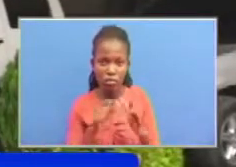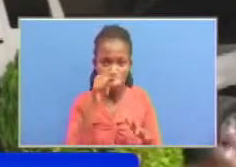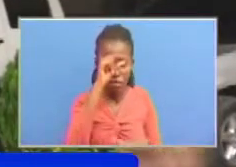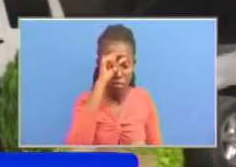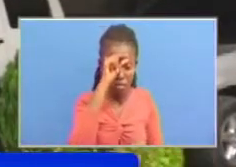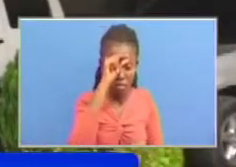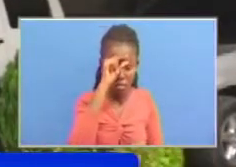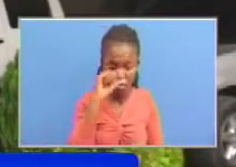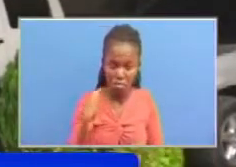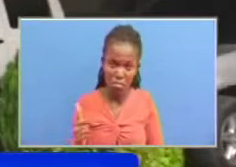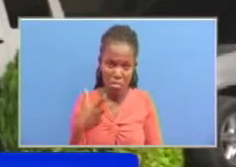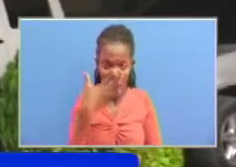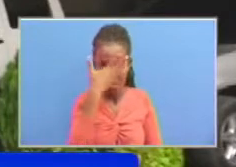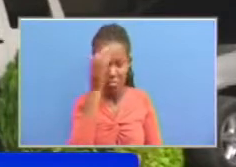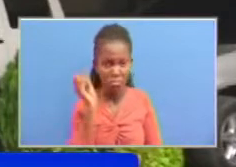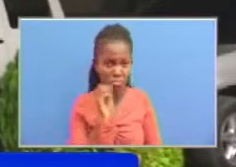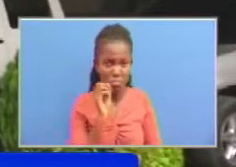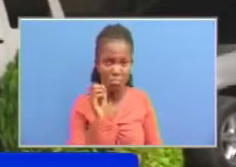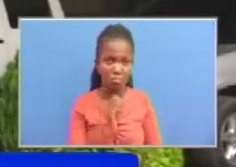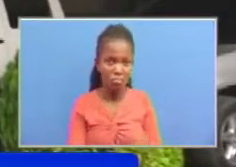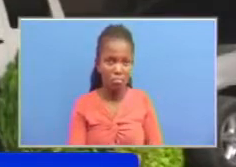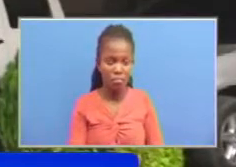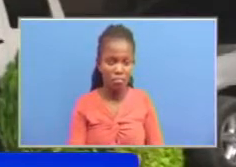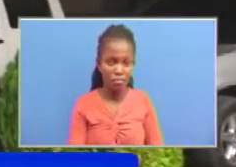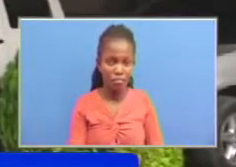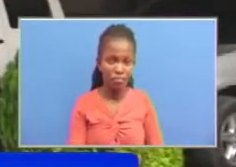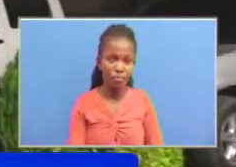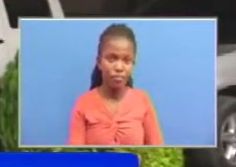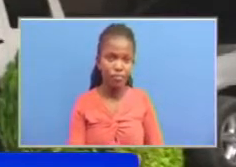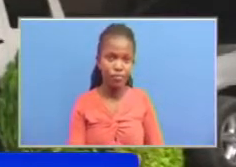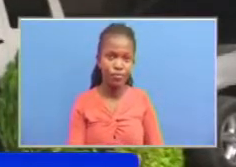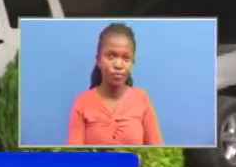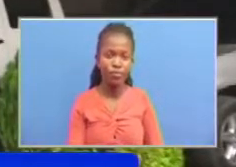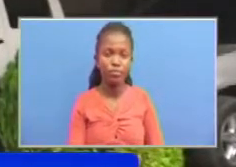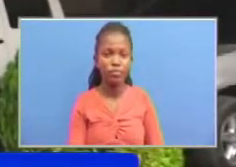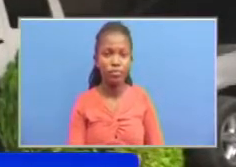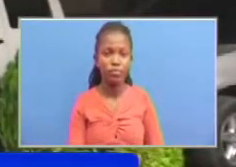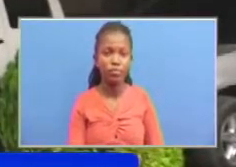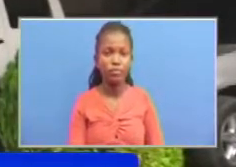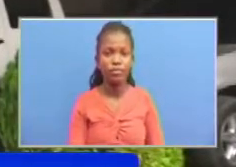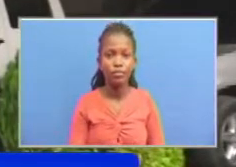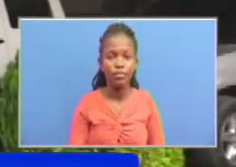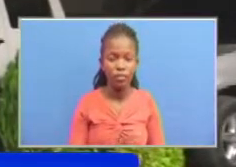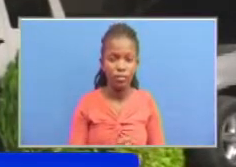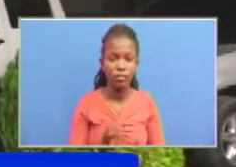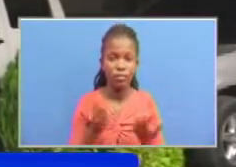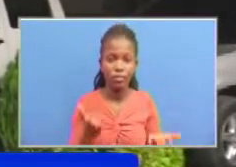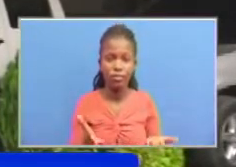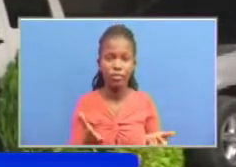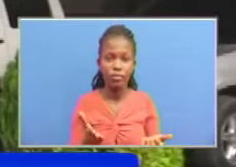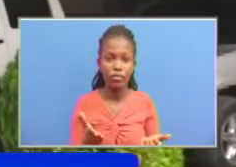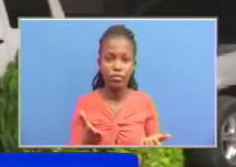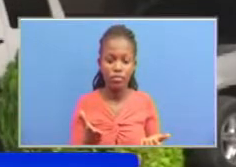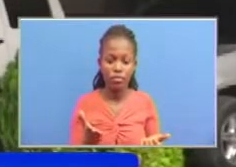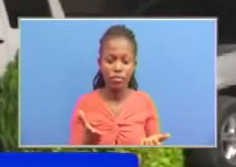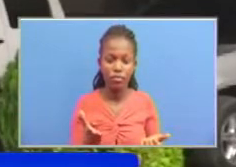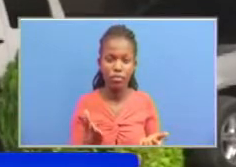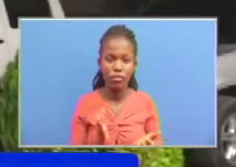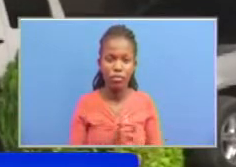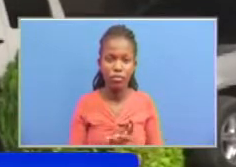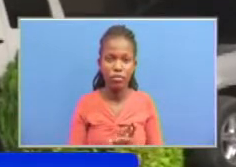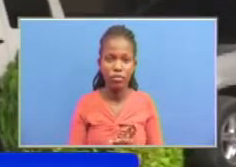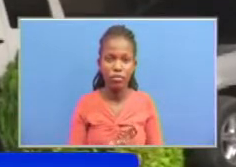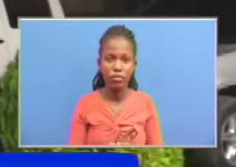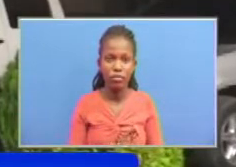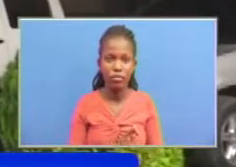kwele government ya Kitui ita ito mono kuhune nda kwa ya nume ito nituwa kwele budget na yon budget ino kambe ya talichumwe mwe